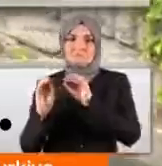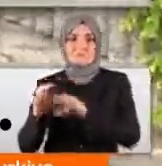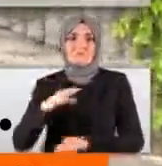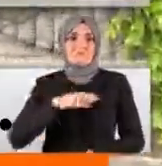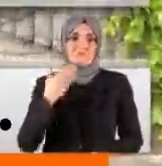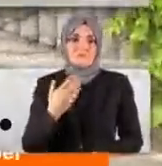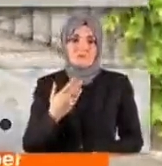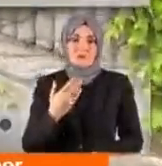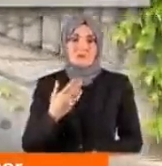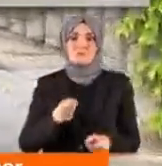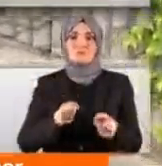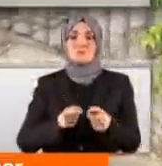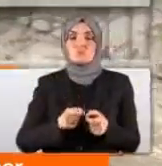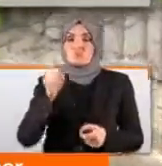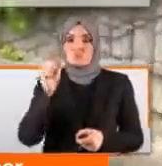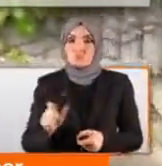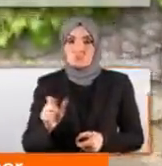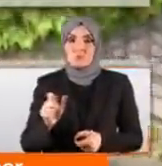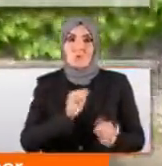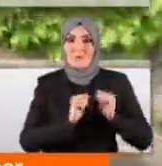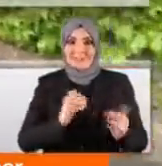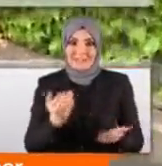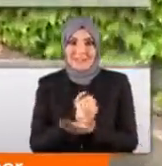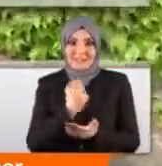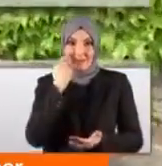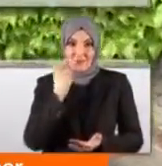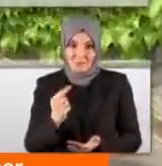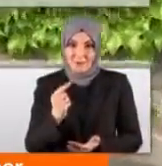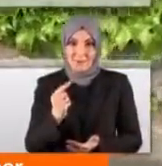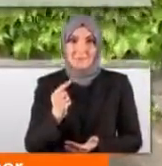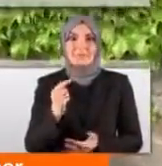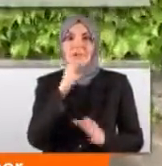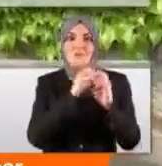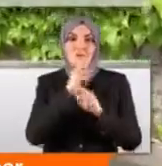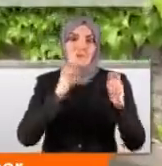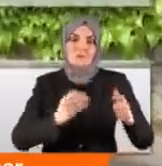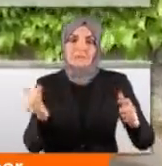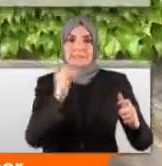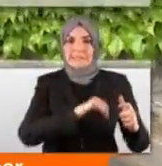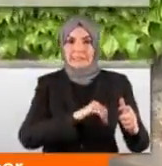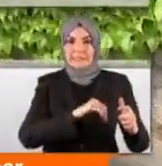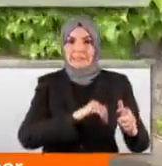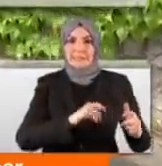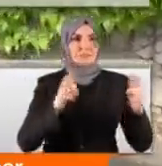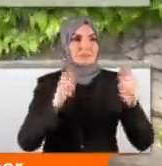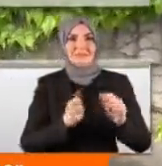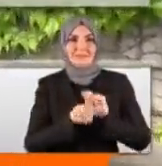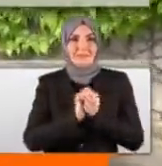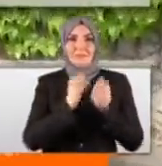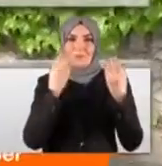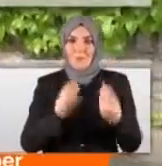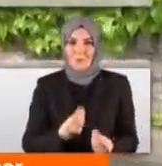Afyon'a bu şehir değiştirince korku dolu günlerinde sona ereceğini düşündü ama maalesef öyle